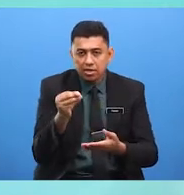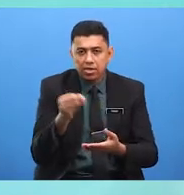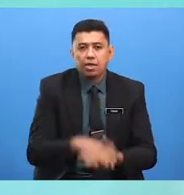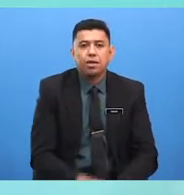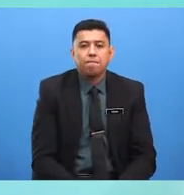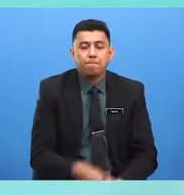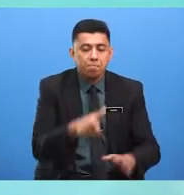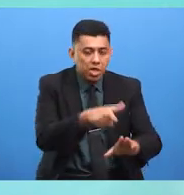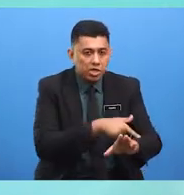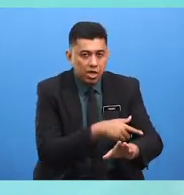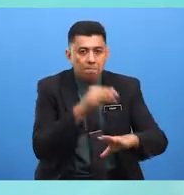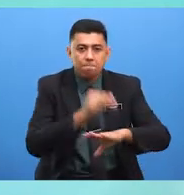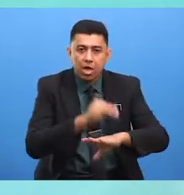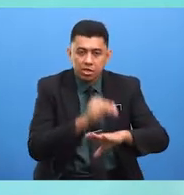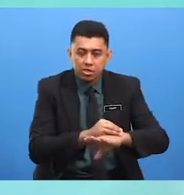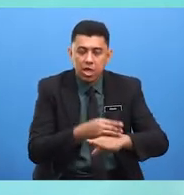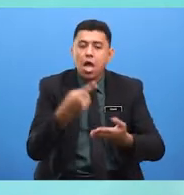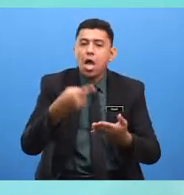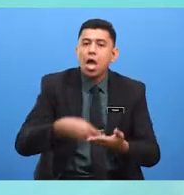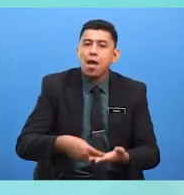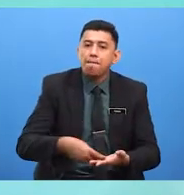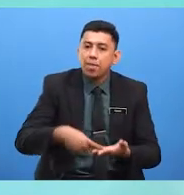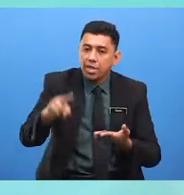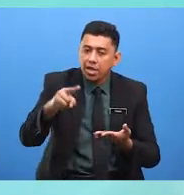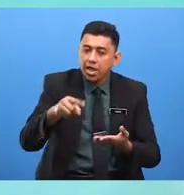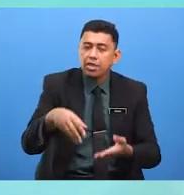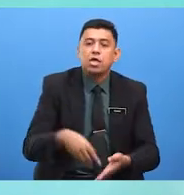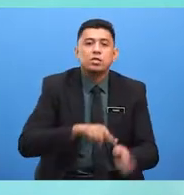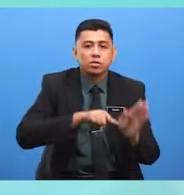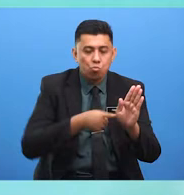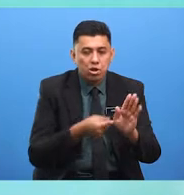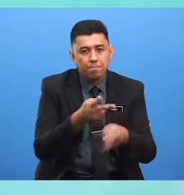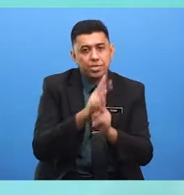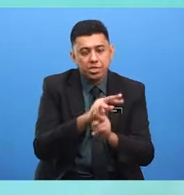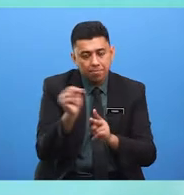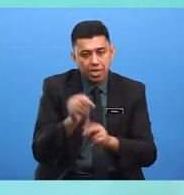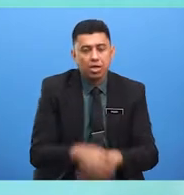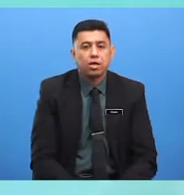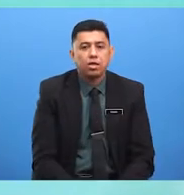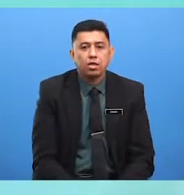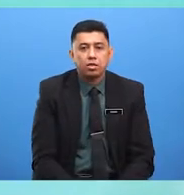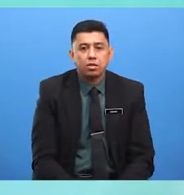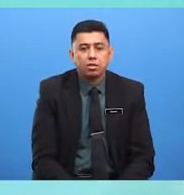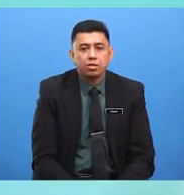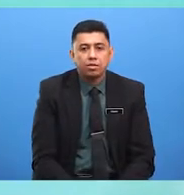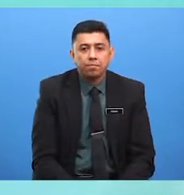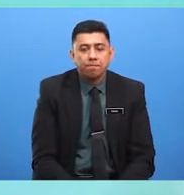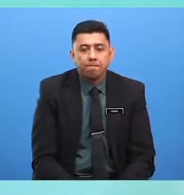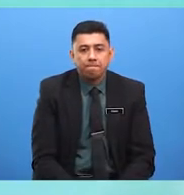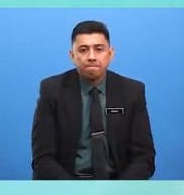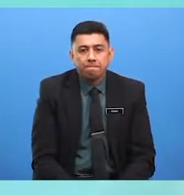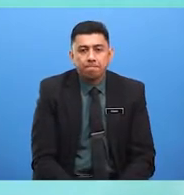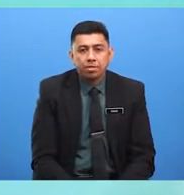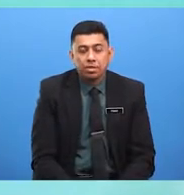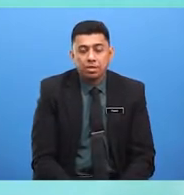Bali pinjaman dipuji pinjaman juga akan diturunkan dan kadar faedah akan dikurangkan